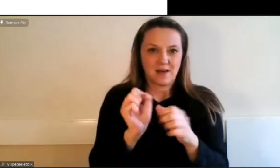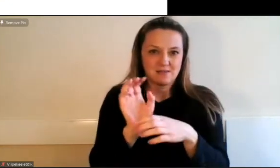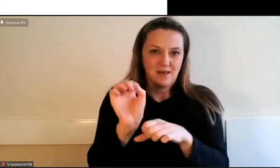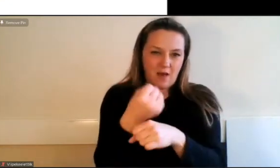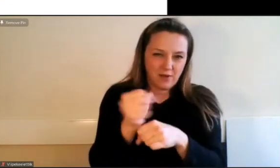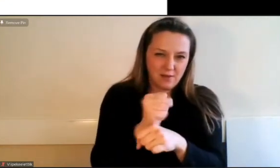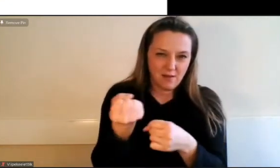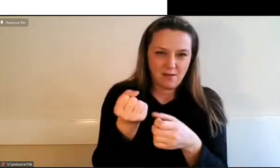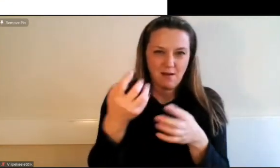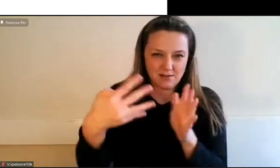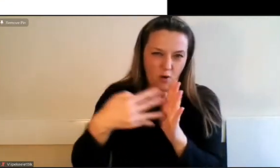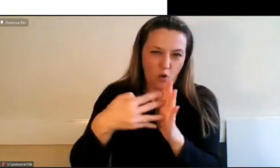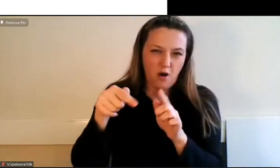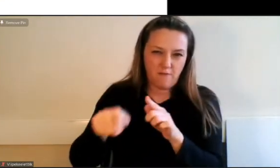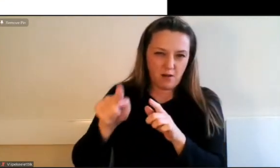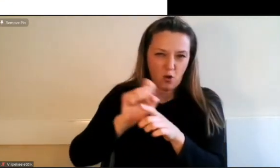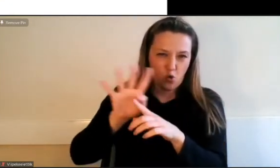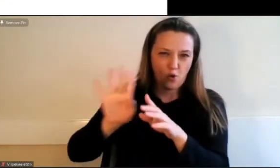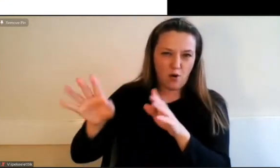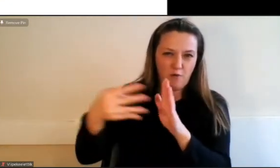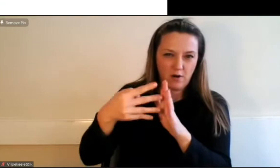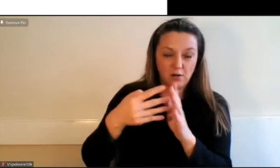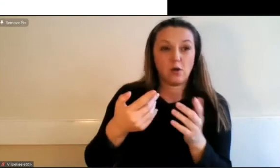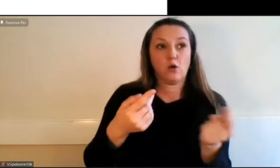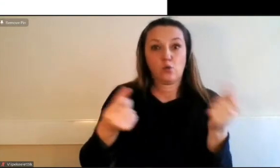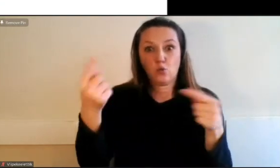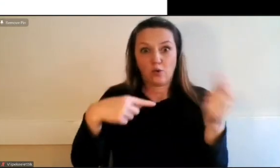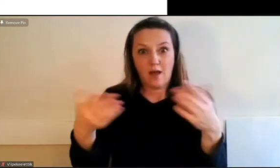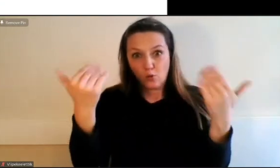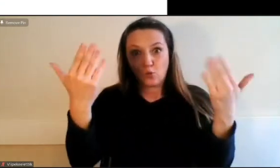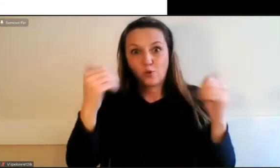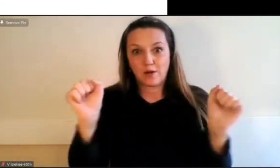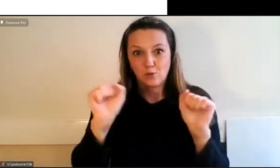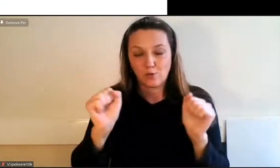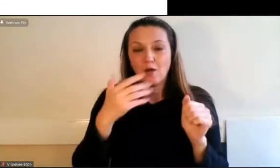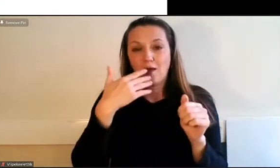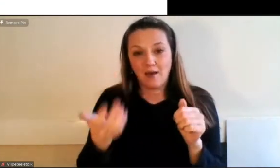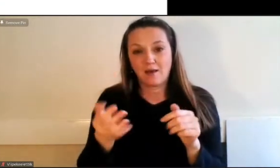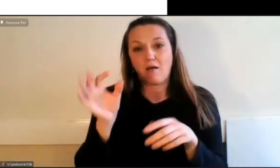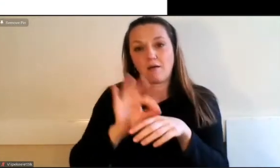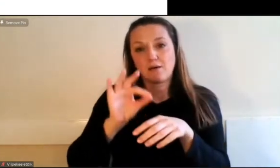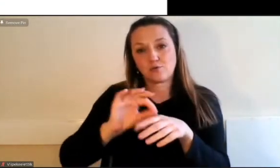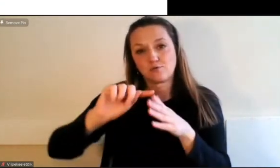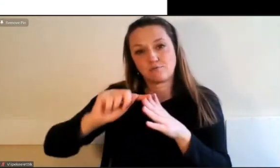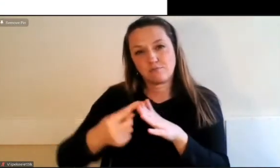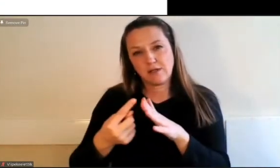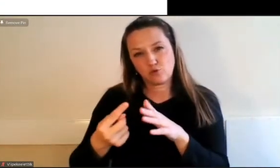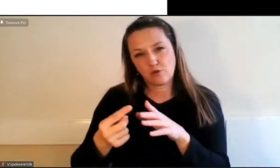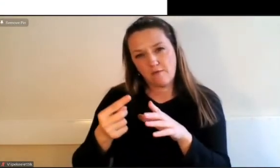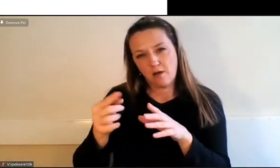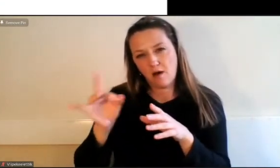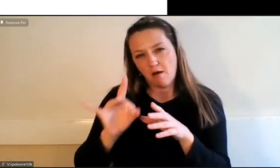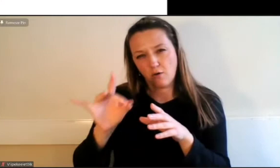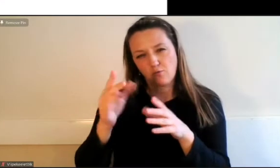siis kohtuvad koroonaviirusega, siis nad seovad ennast selle ogavalgu külge kõvasti kinni ja sedasi on võimalik mitu